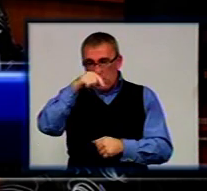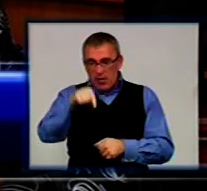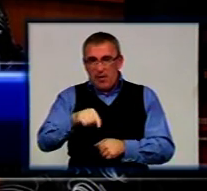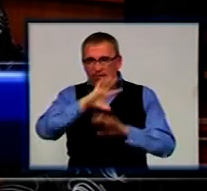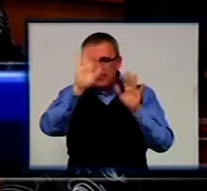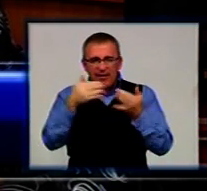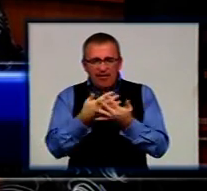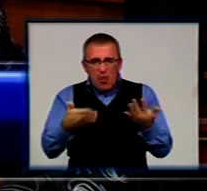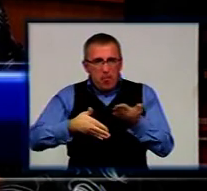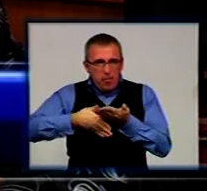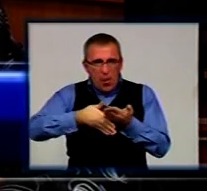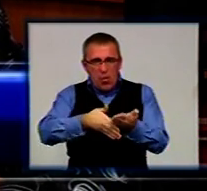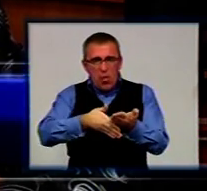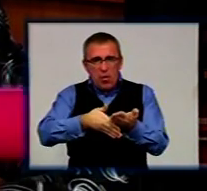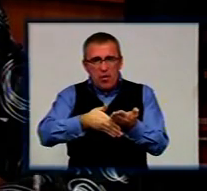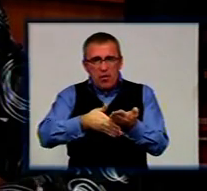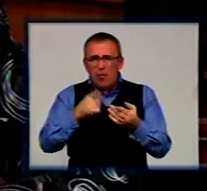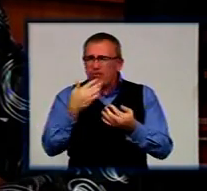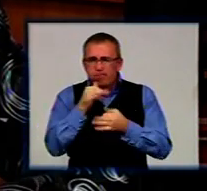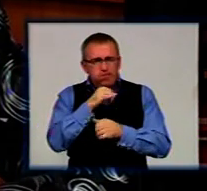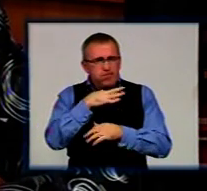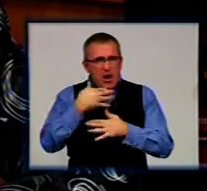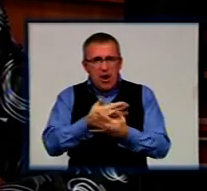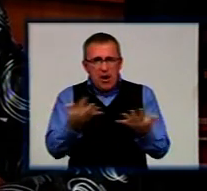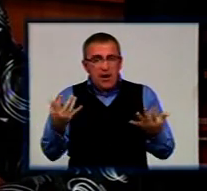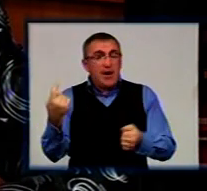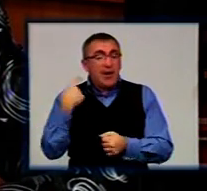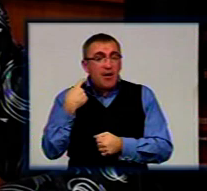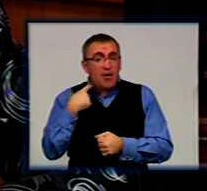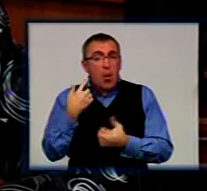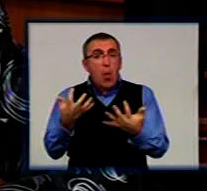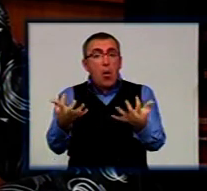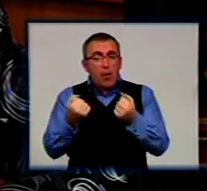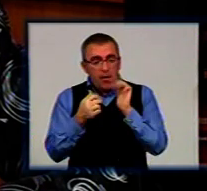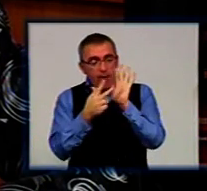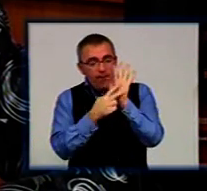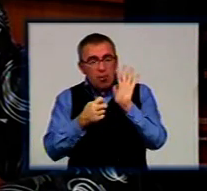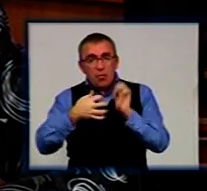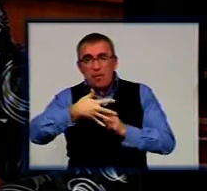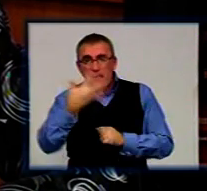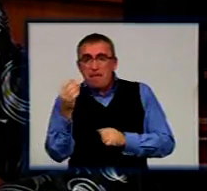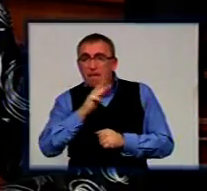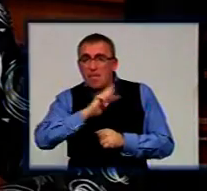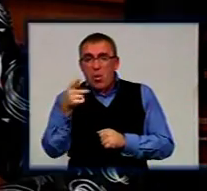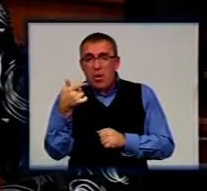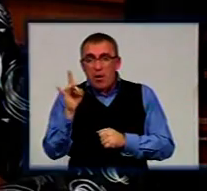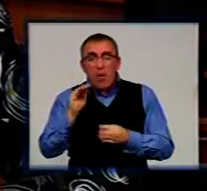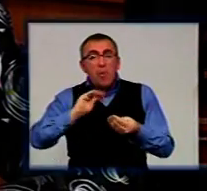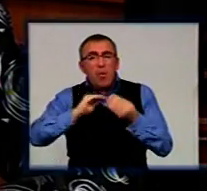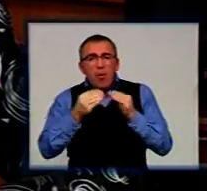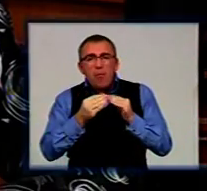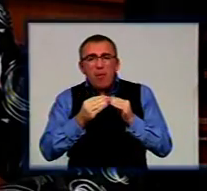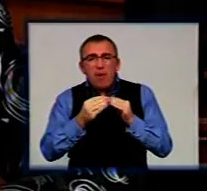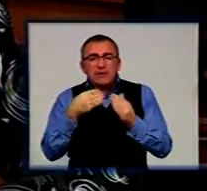види державних допомог, їх дуже багато, то на сьогодні Кіровоградщина вже отримала 855 мільйонів гривень. Проблем